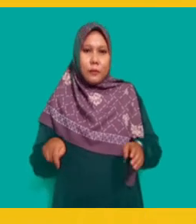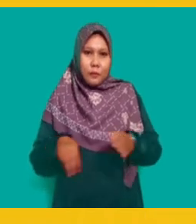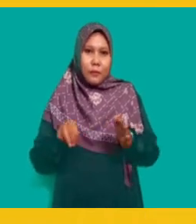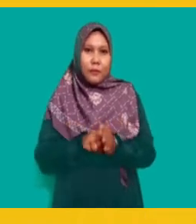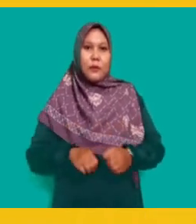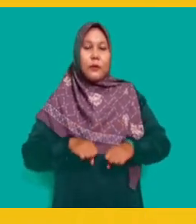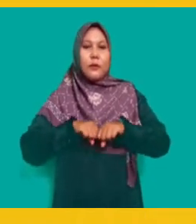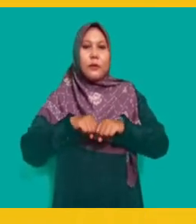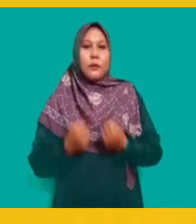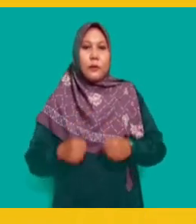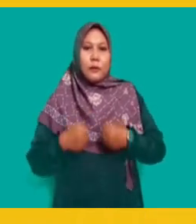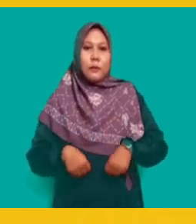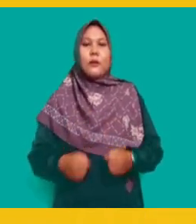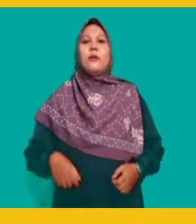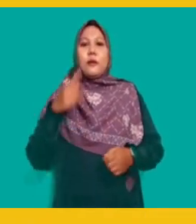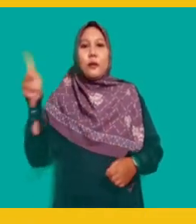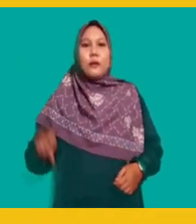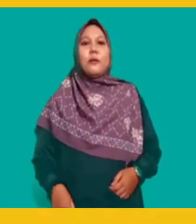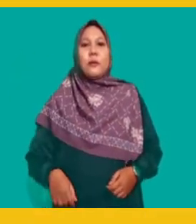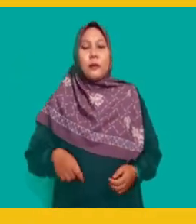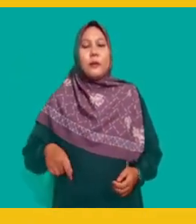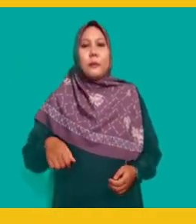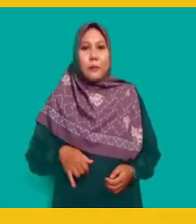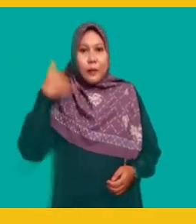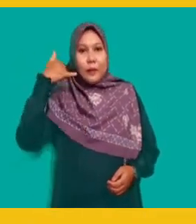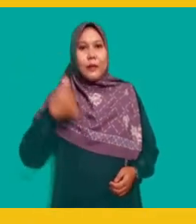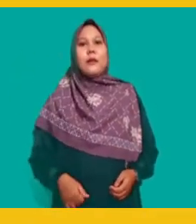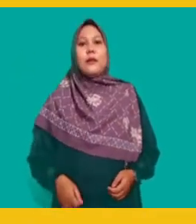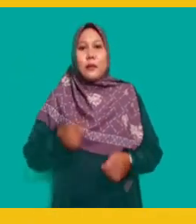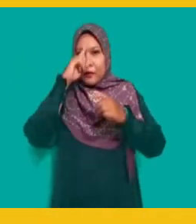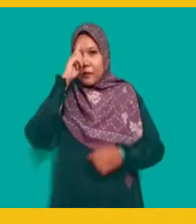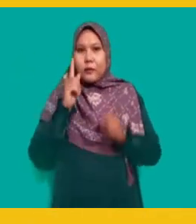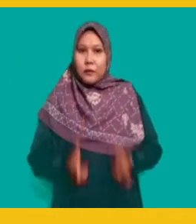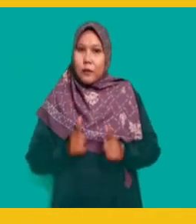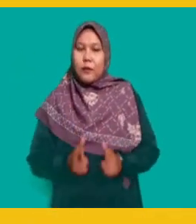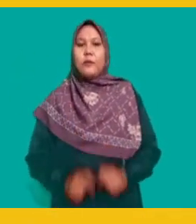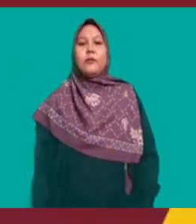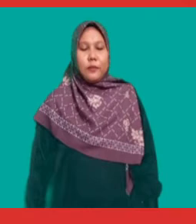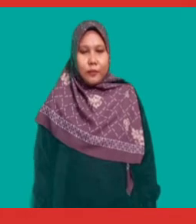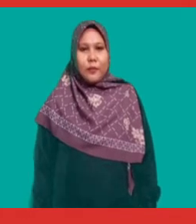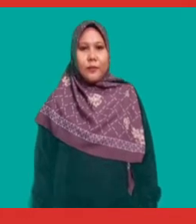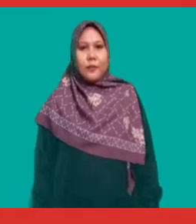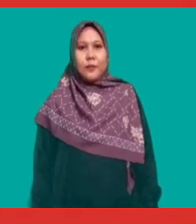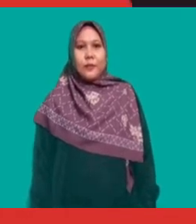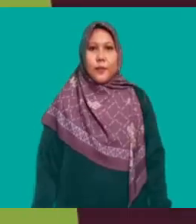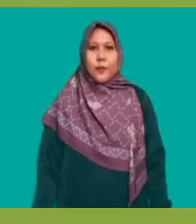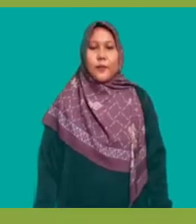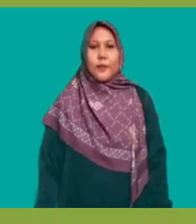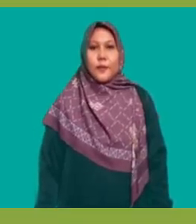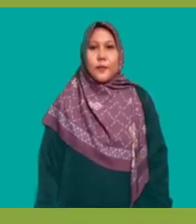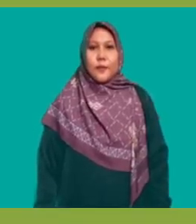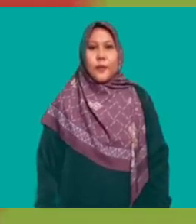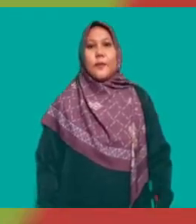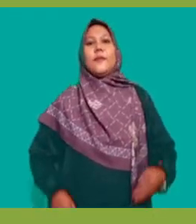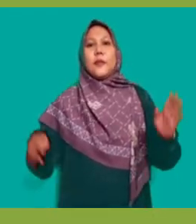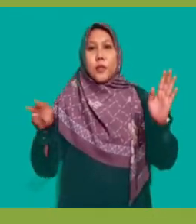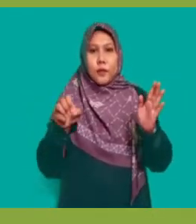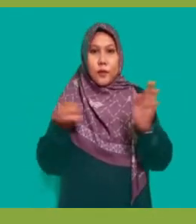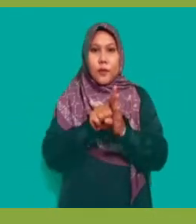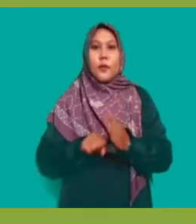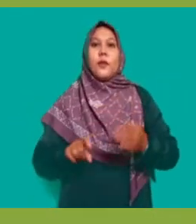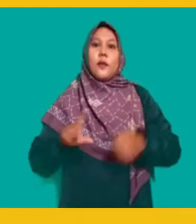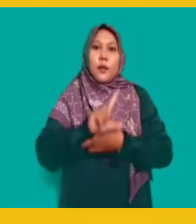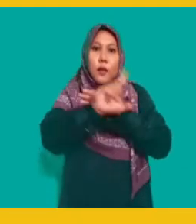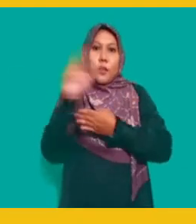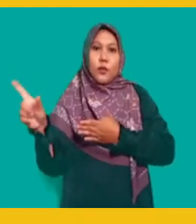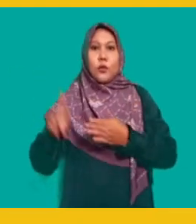proses penyerahan berkas perkara dari petugas layanan kepada panitera, penentuan jadwal sidang, penyerahan berkas